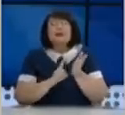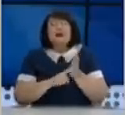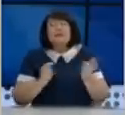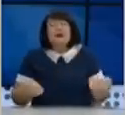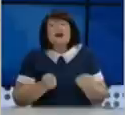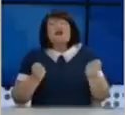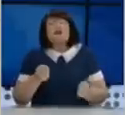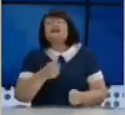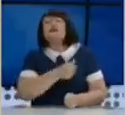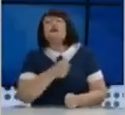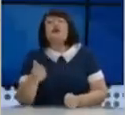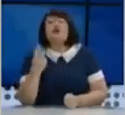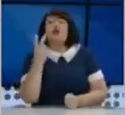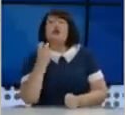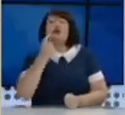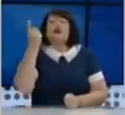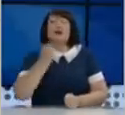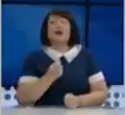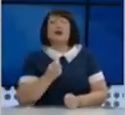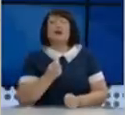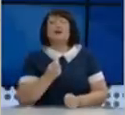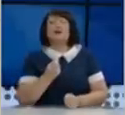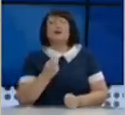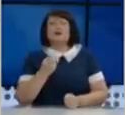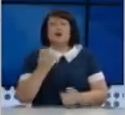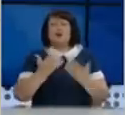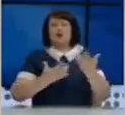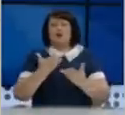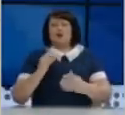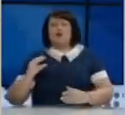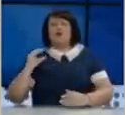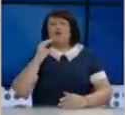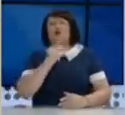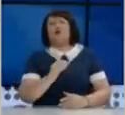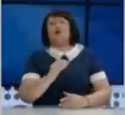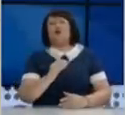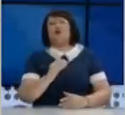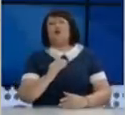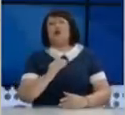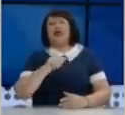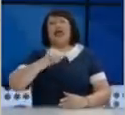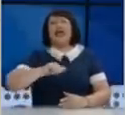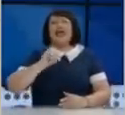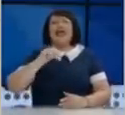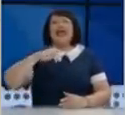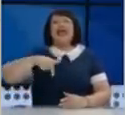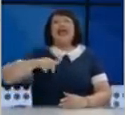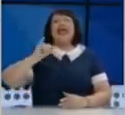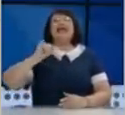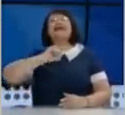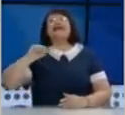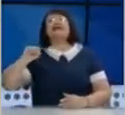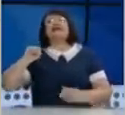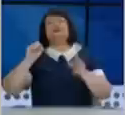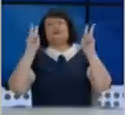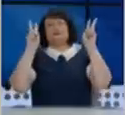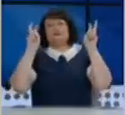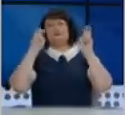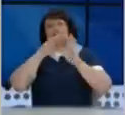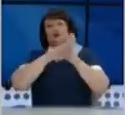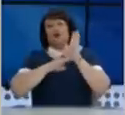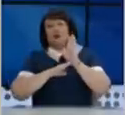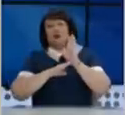αξιοποιήσει μόλις το 20% του συνολικού προϋπολογισμού του προγράμματος Αιγής. Τα ντρόουν και τα ραντάρ που έχετε